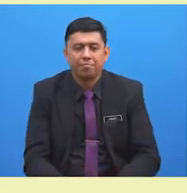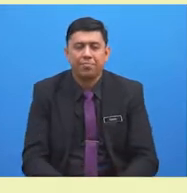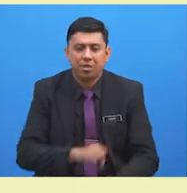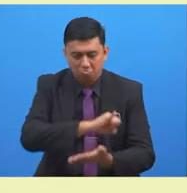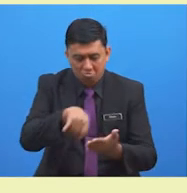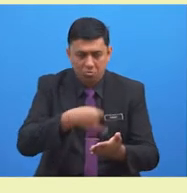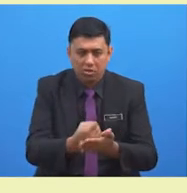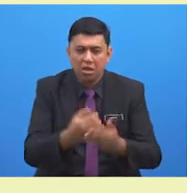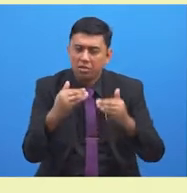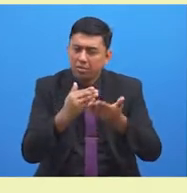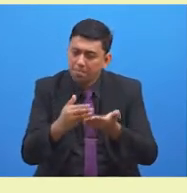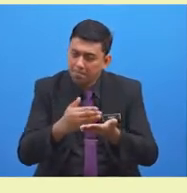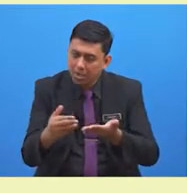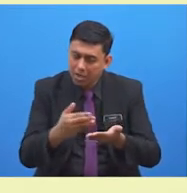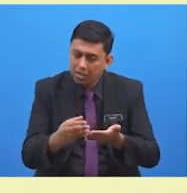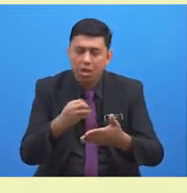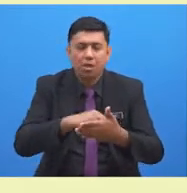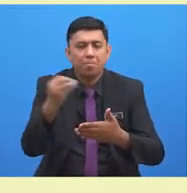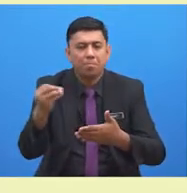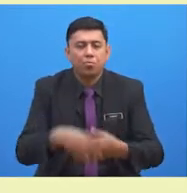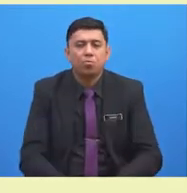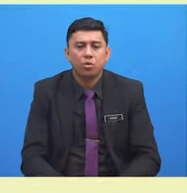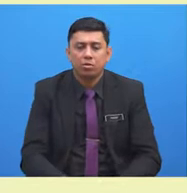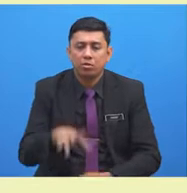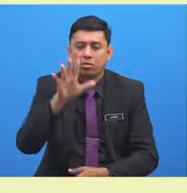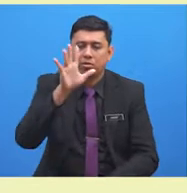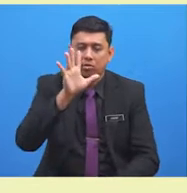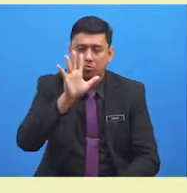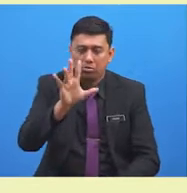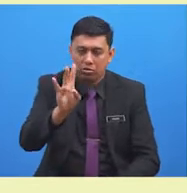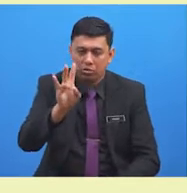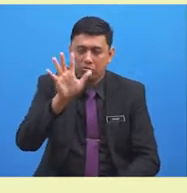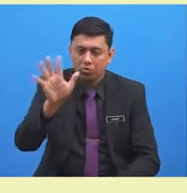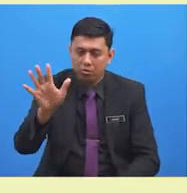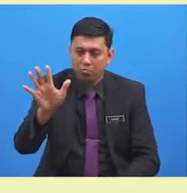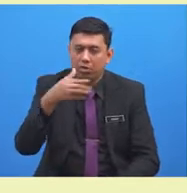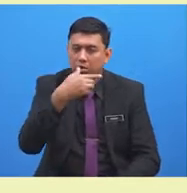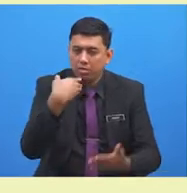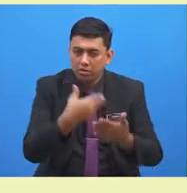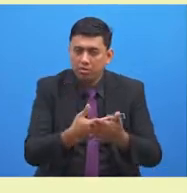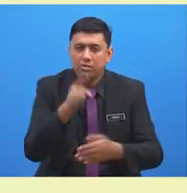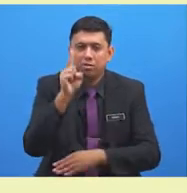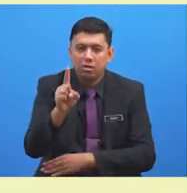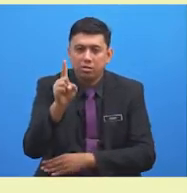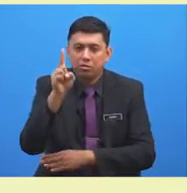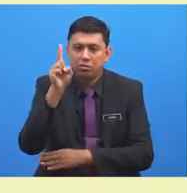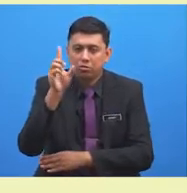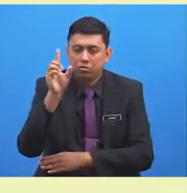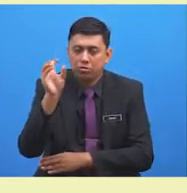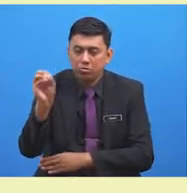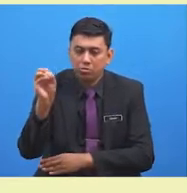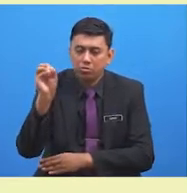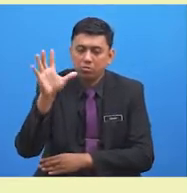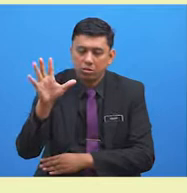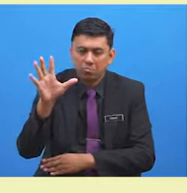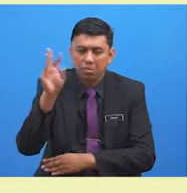mmHg. Apa-apa perubahan dalam tekanan separa boleh mengakibatkan kekurangan oksigen masuk ke